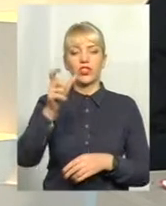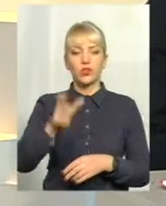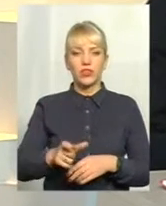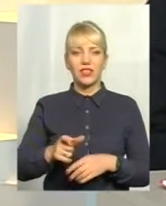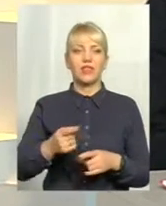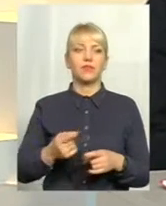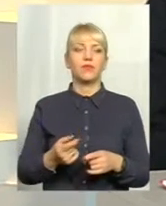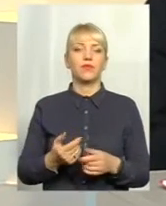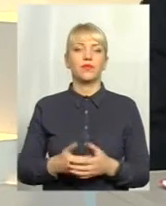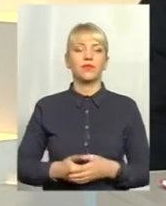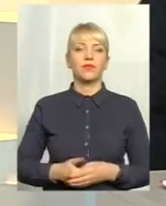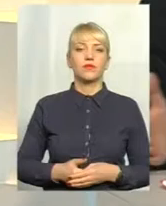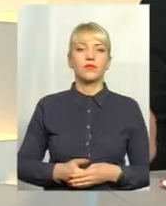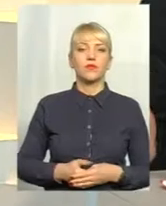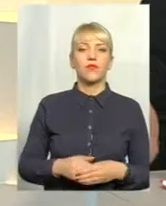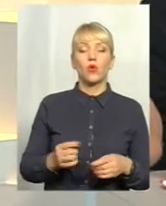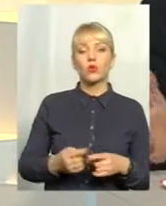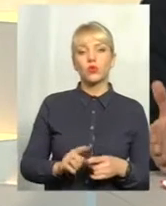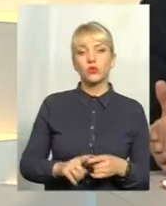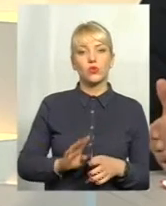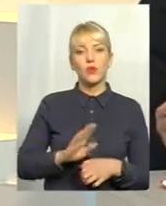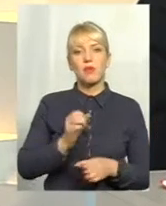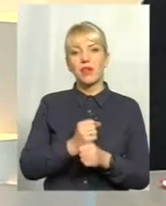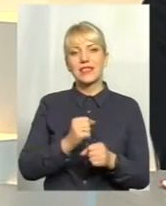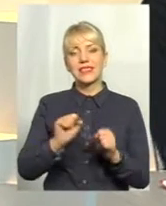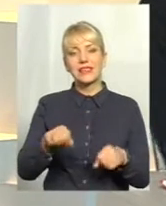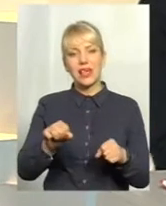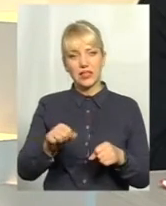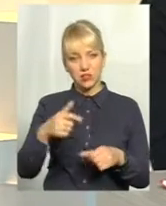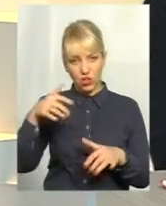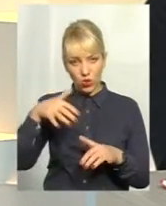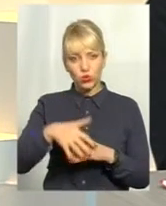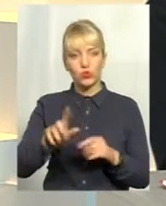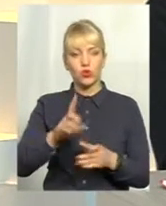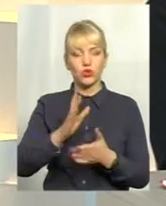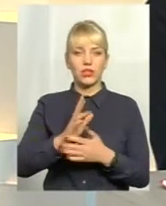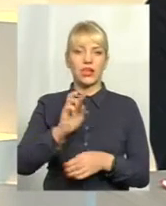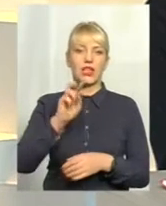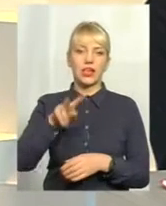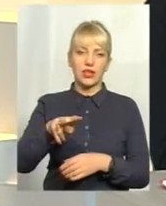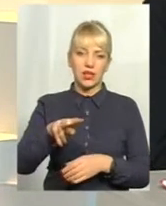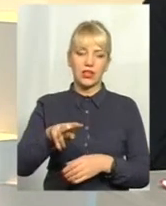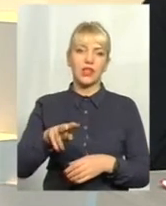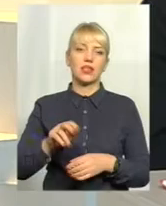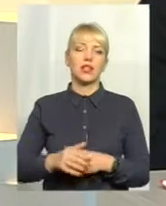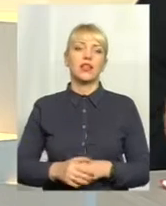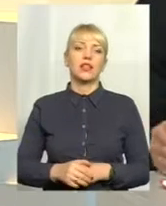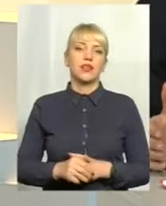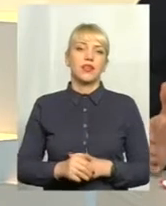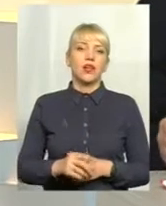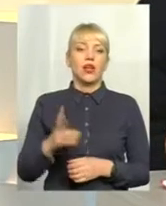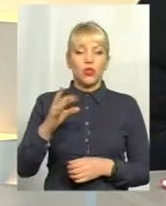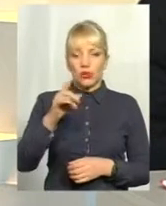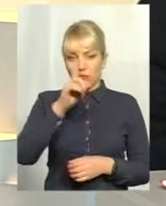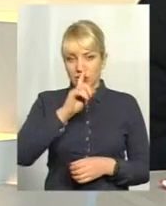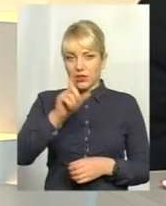от, ну, цю непрацездатність? Я розумію, що є лікарняний листок, так? Але